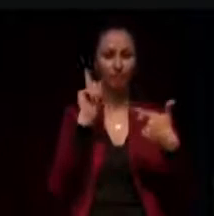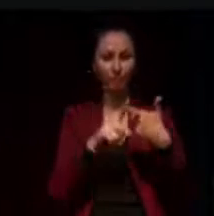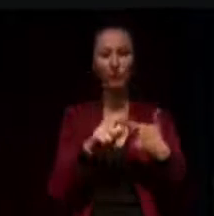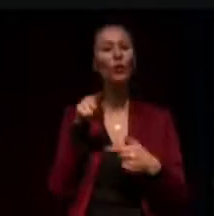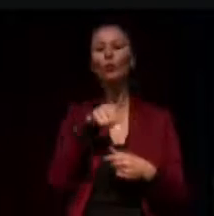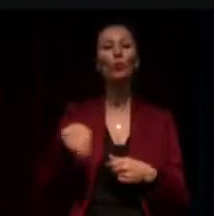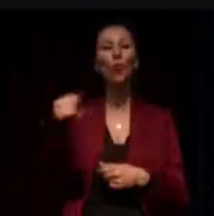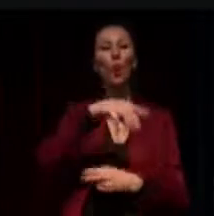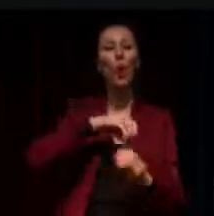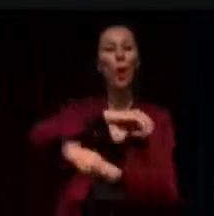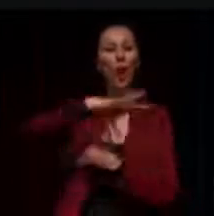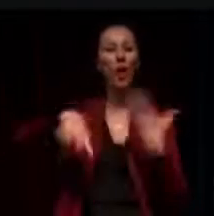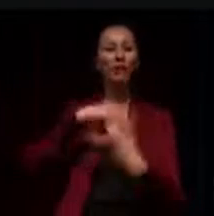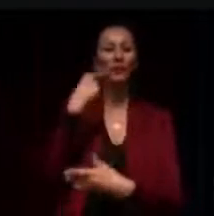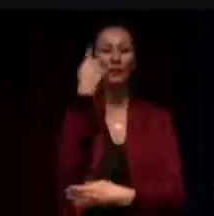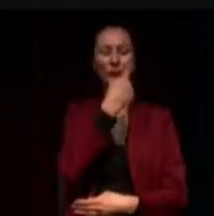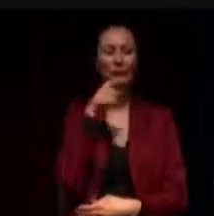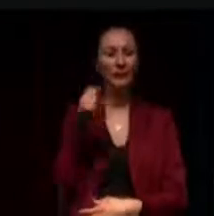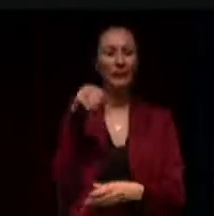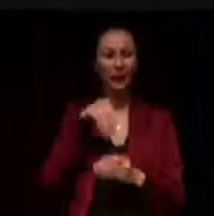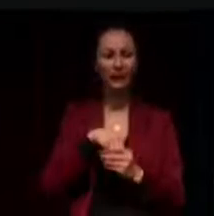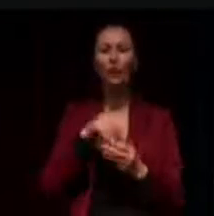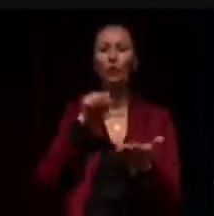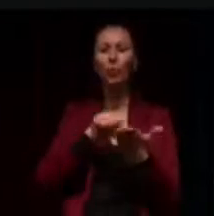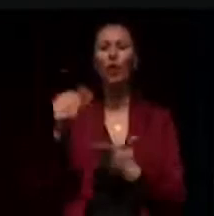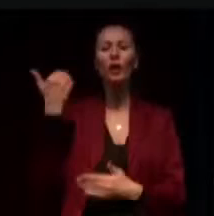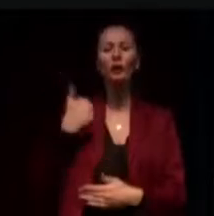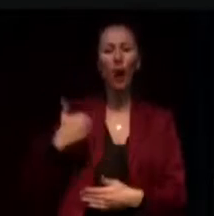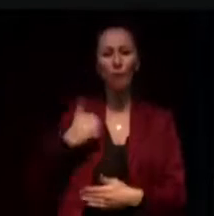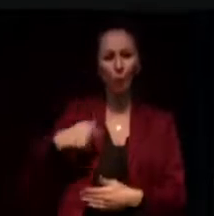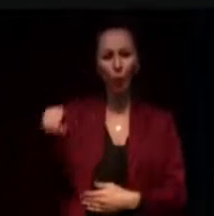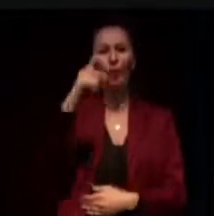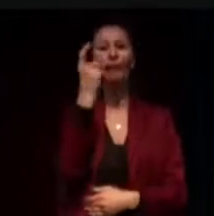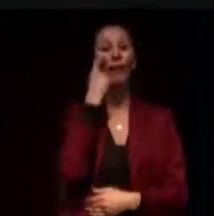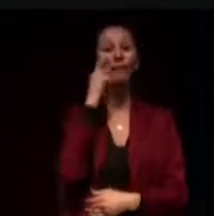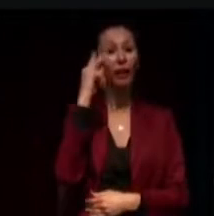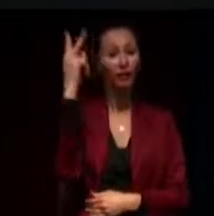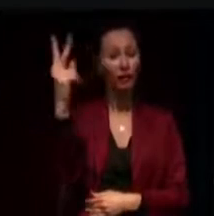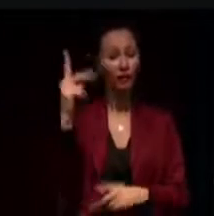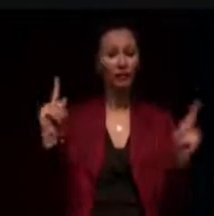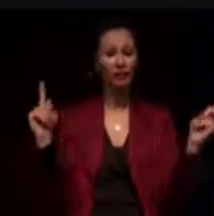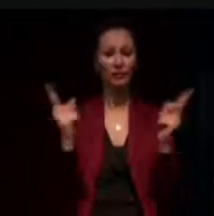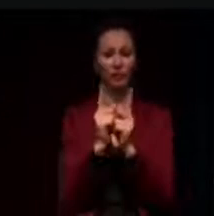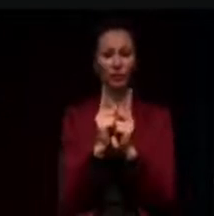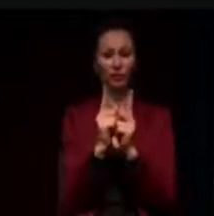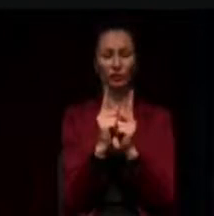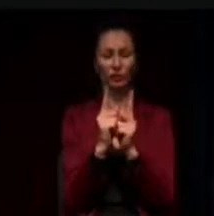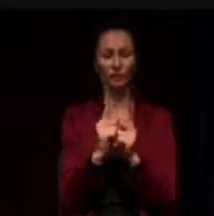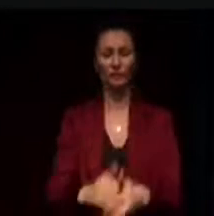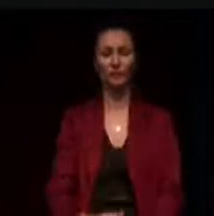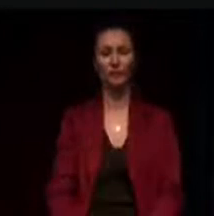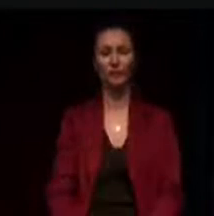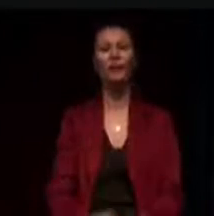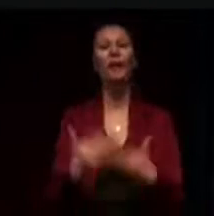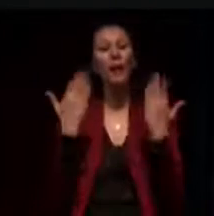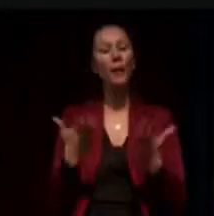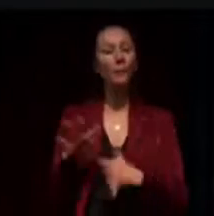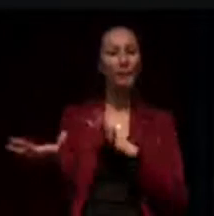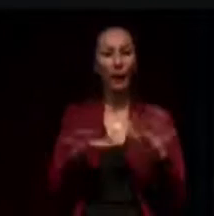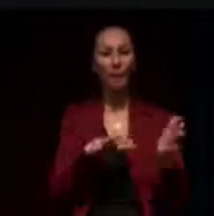bu olaylar neticesinde bütün kamu kurumlarının, devletin kısacası hem deprem